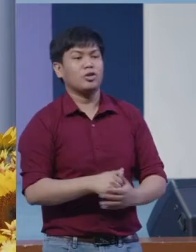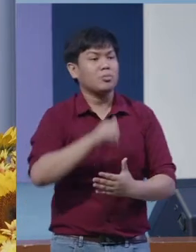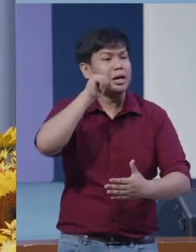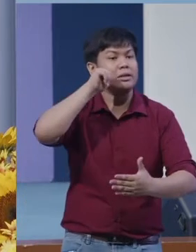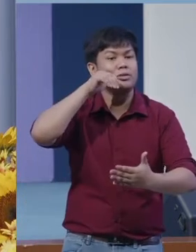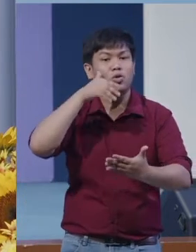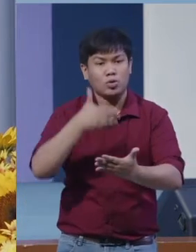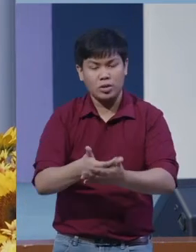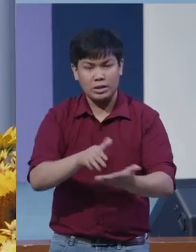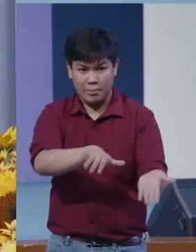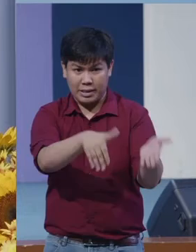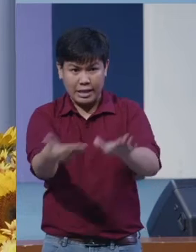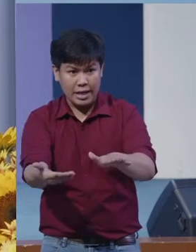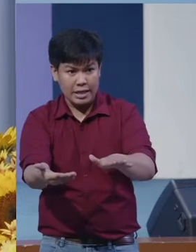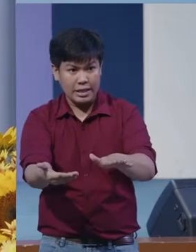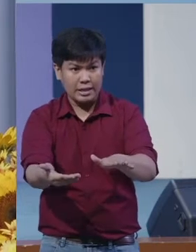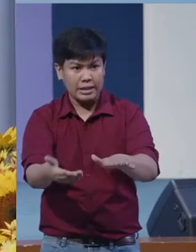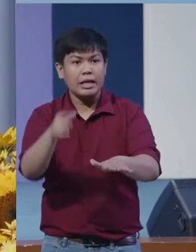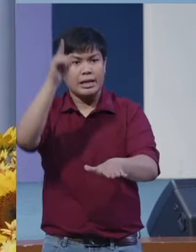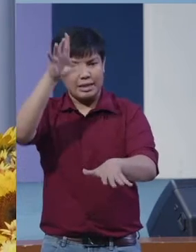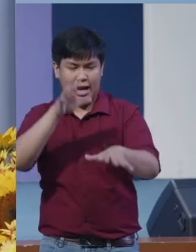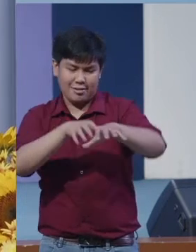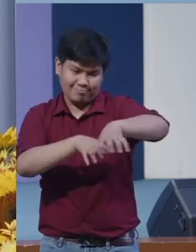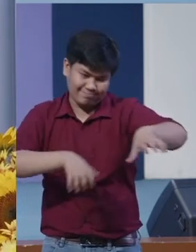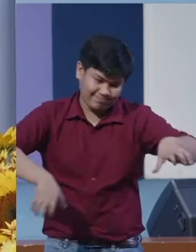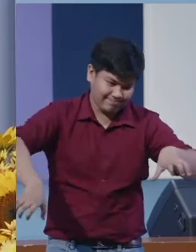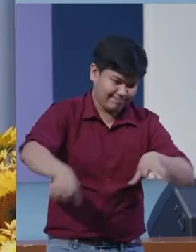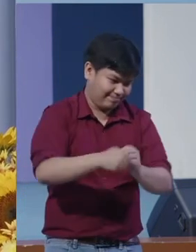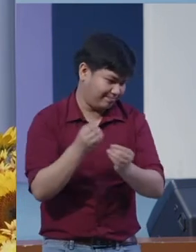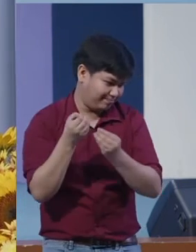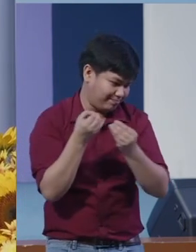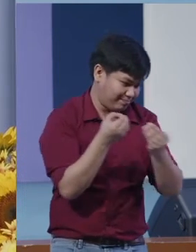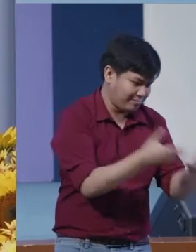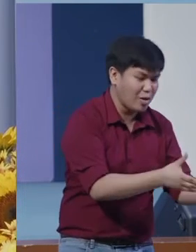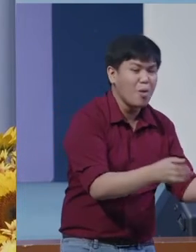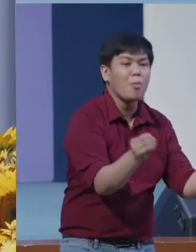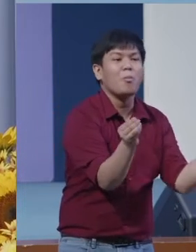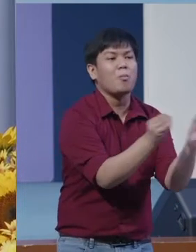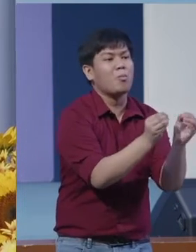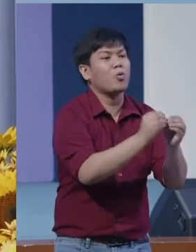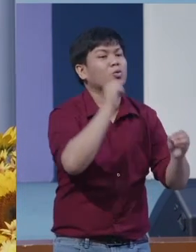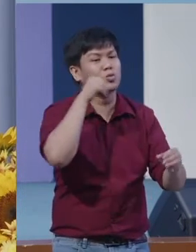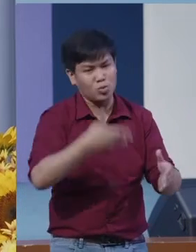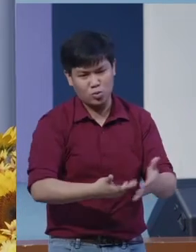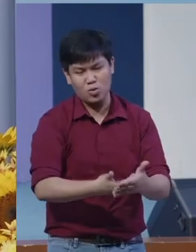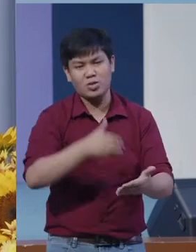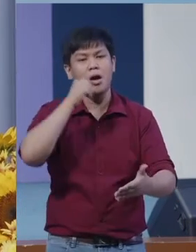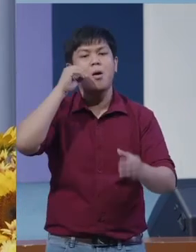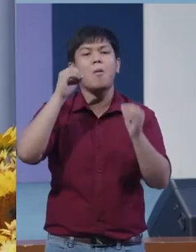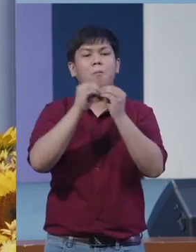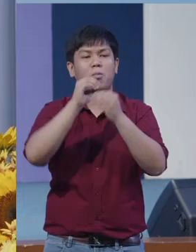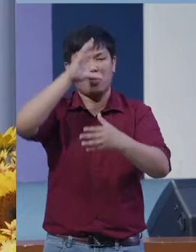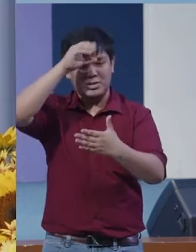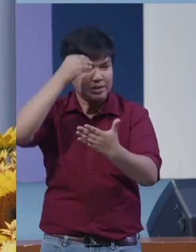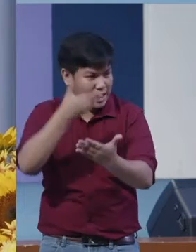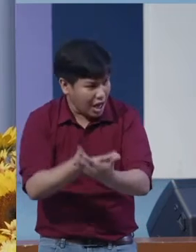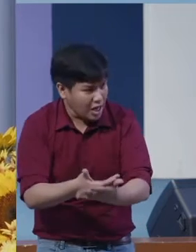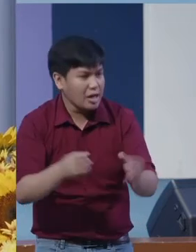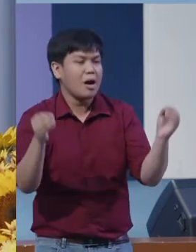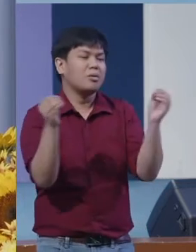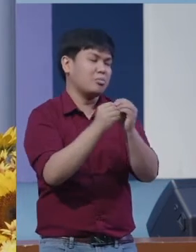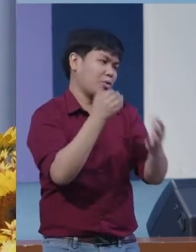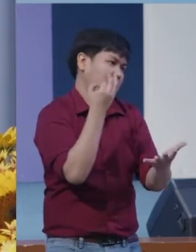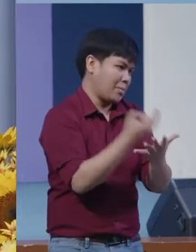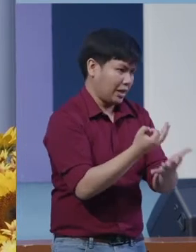kanya. Binuhay ang kanyang negosyo, pinayaman siya muli. Mas mayaman pa siya kaysa nung dati. Pinagpala siya ng Diyos dahil sa